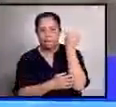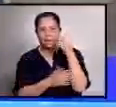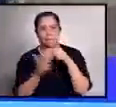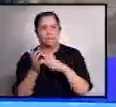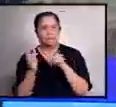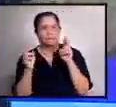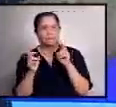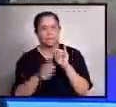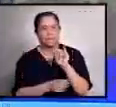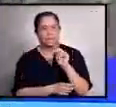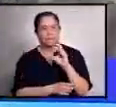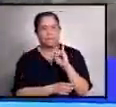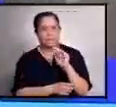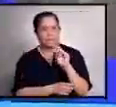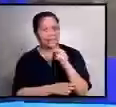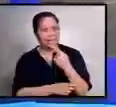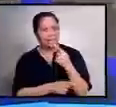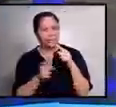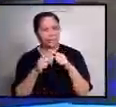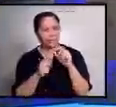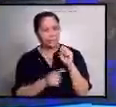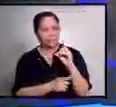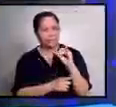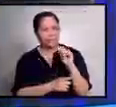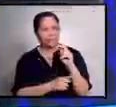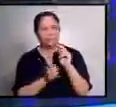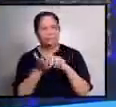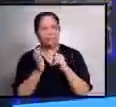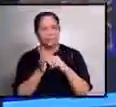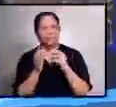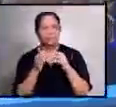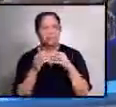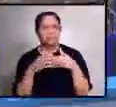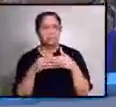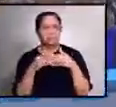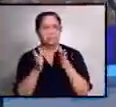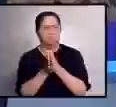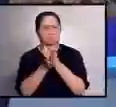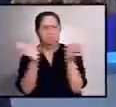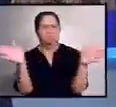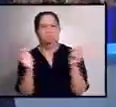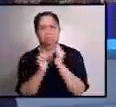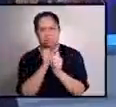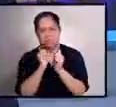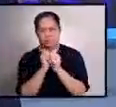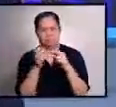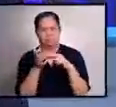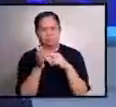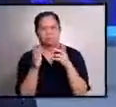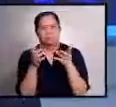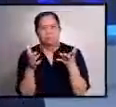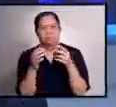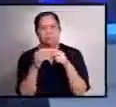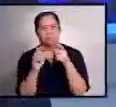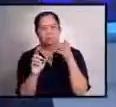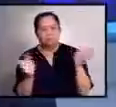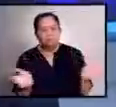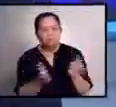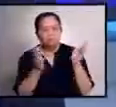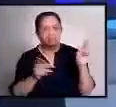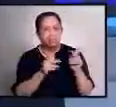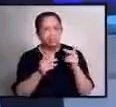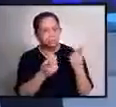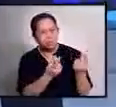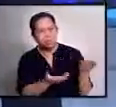Ito po yung inciting to sedition na lalong mas maluwag at mas malawak ang definisyon. Maliban sa pag-uudyok sa mga tao